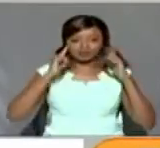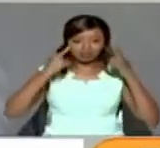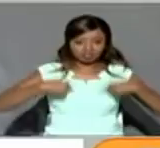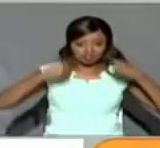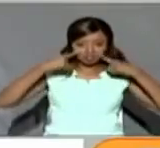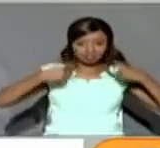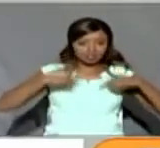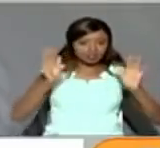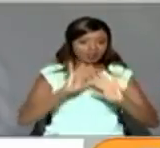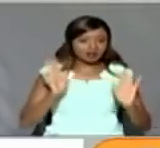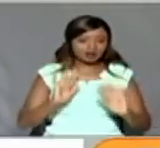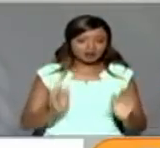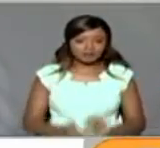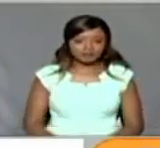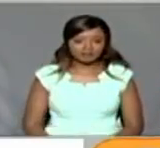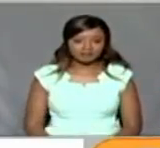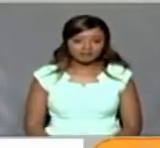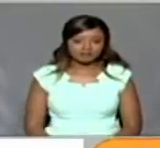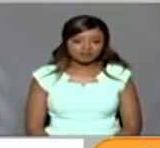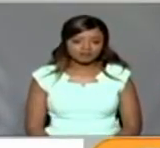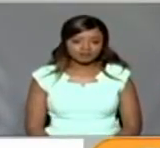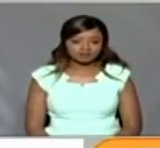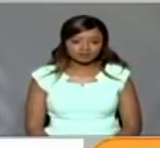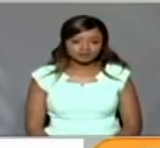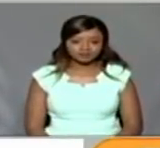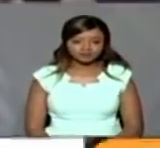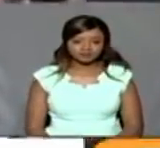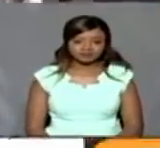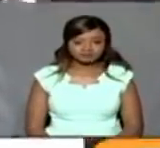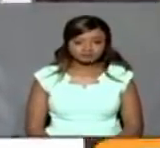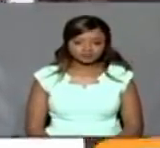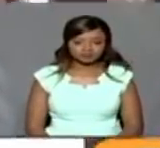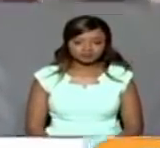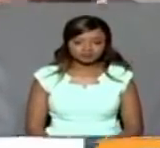hiyo. Stephen Leto na maelezo zaidi.